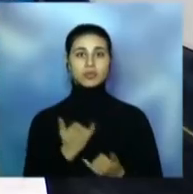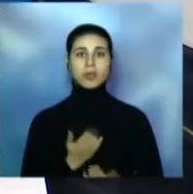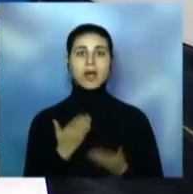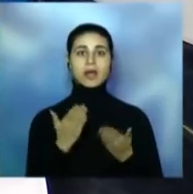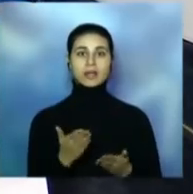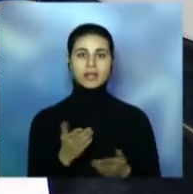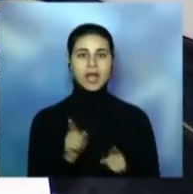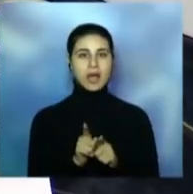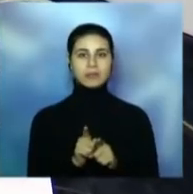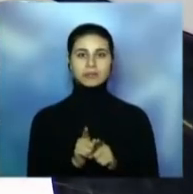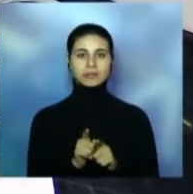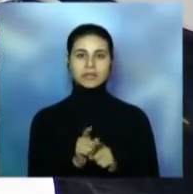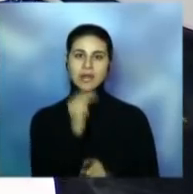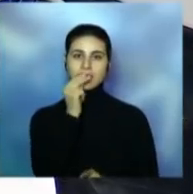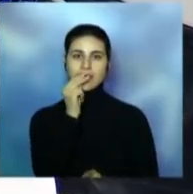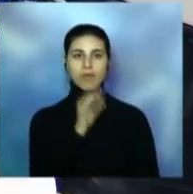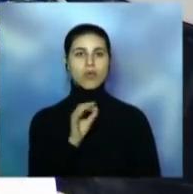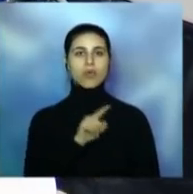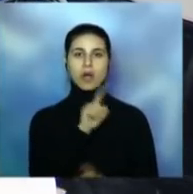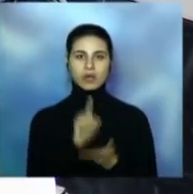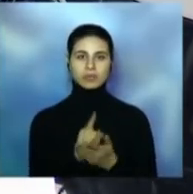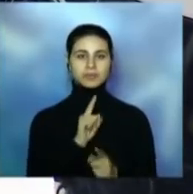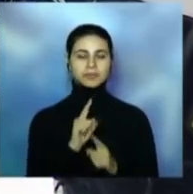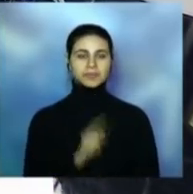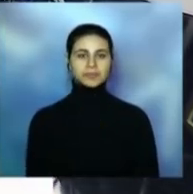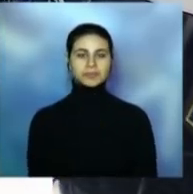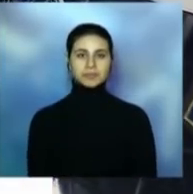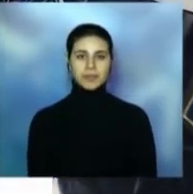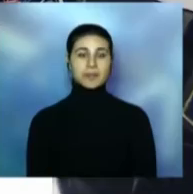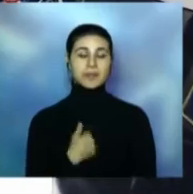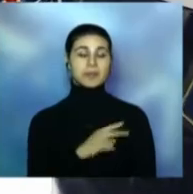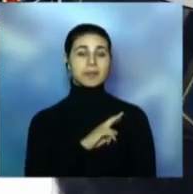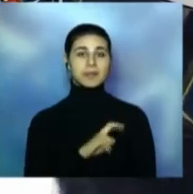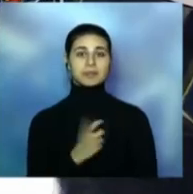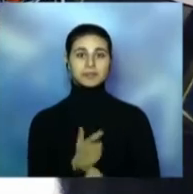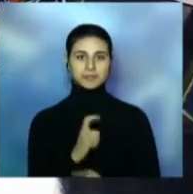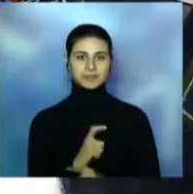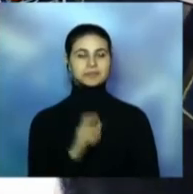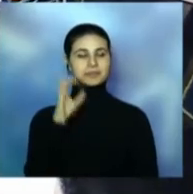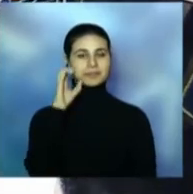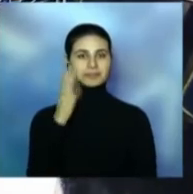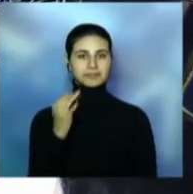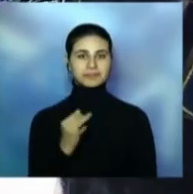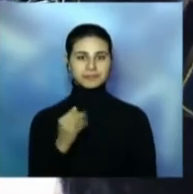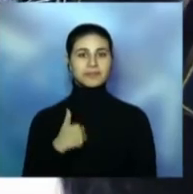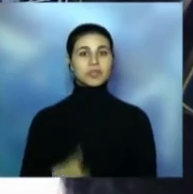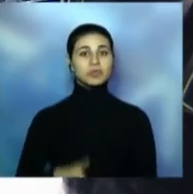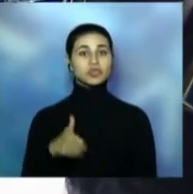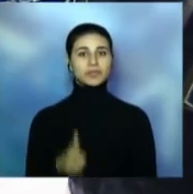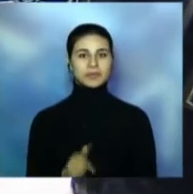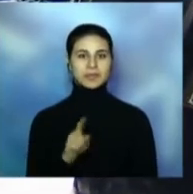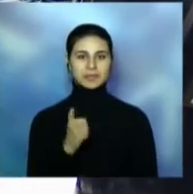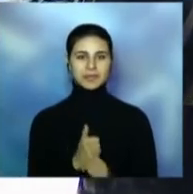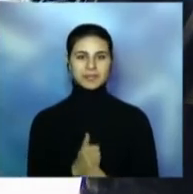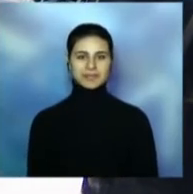სტუდიაში როგორ შეიძლება ყვებაზე არ ვისაუბრო ბოდიშს გიხეთზე ვგიჟდები იცით როგორ აი შეიძლება თან რაც